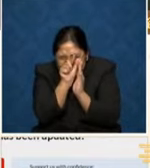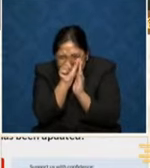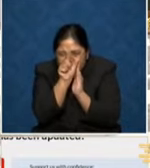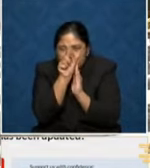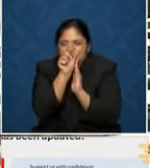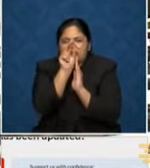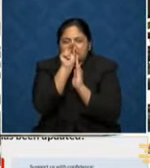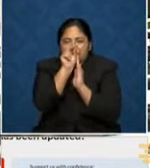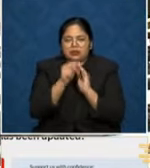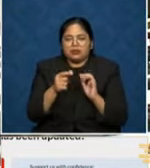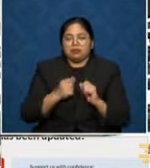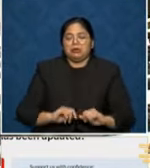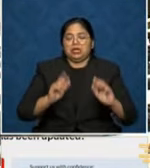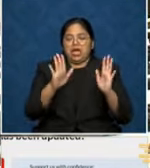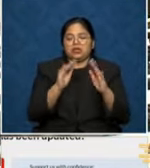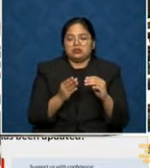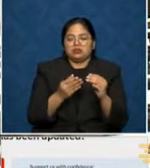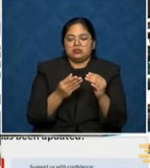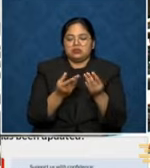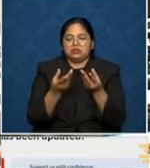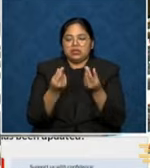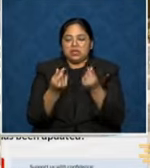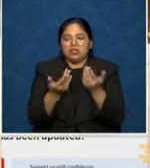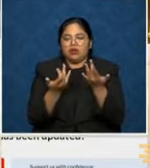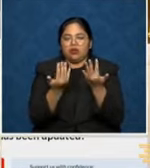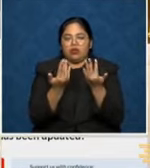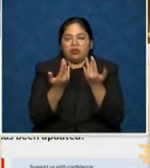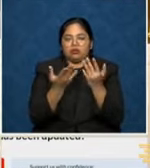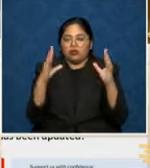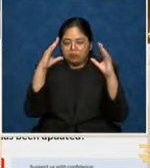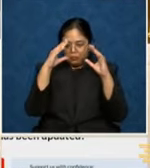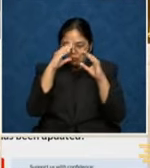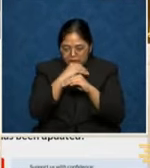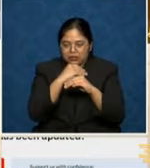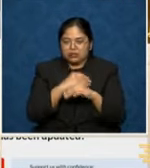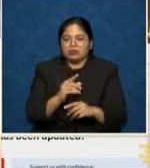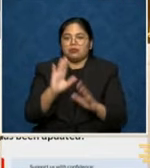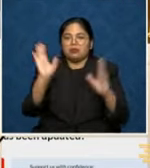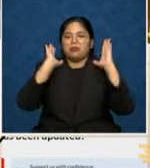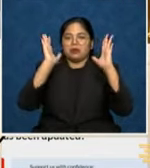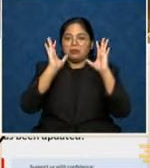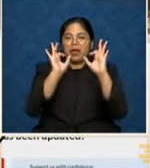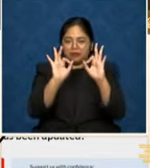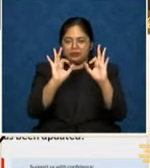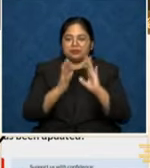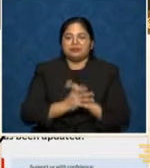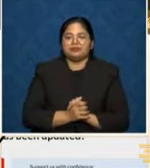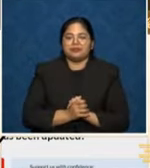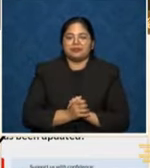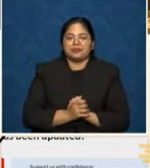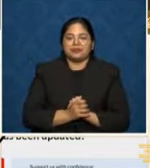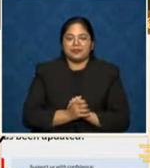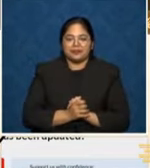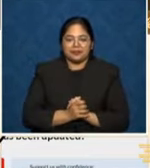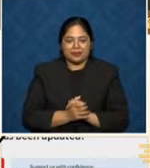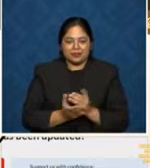ซ้อนเดี๋ยวผมอภิปรายตอนดึกๆครับขอบคุณครับ ครับขอบคุณครับต่อไปท่านสิริกัญญาตันสกุลเชิญ